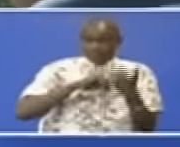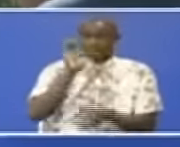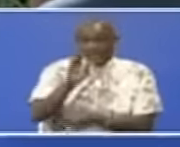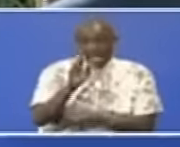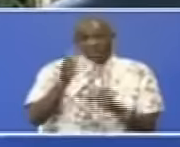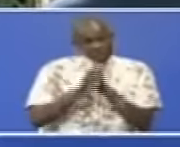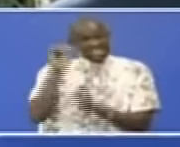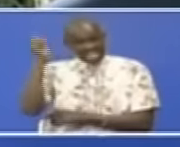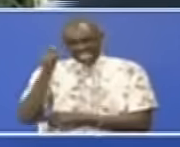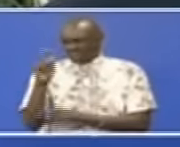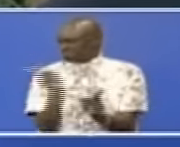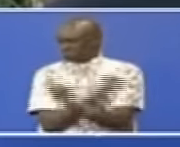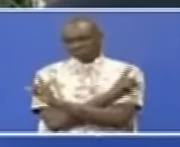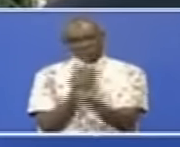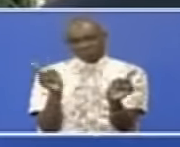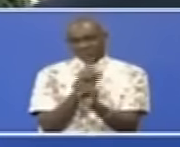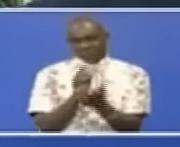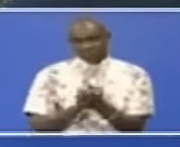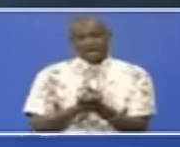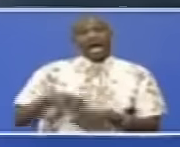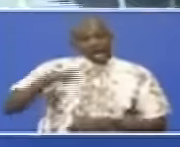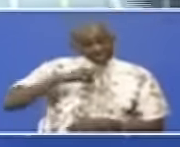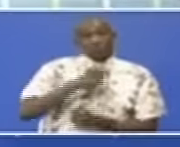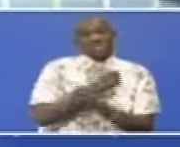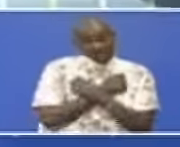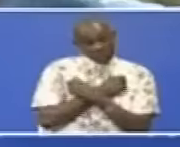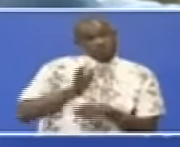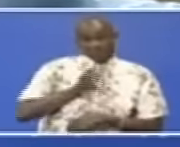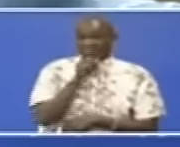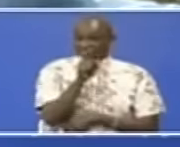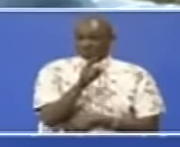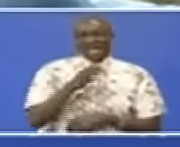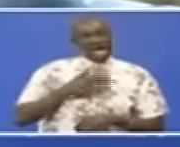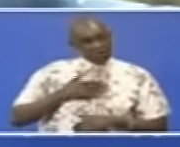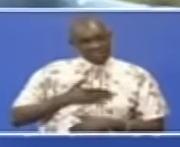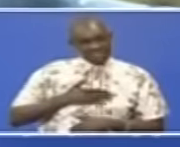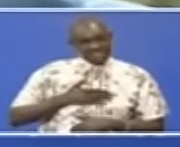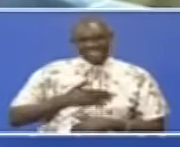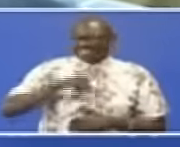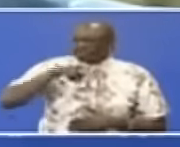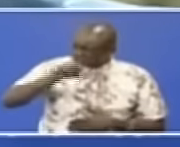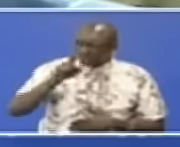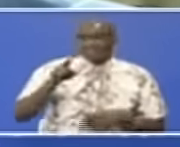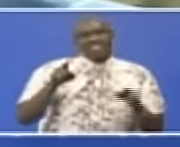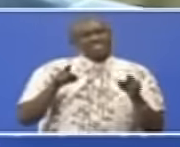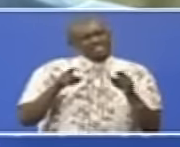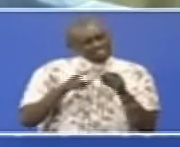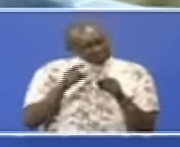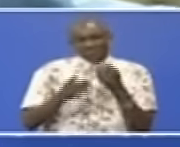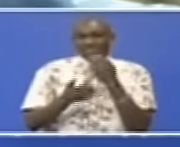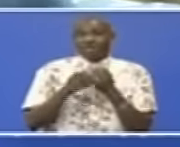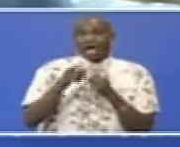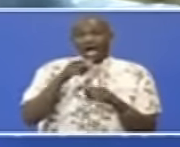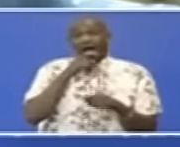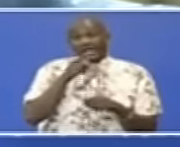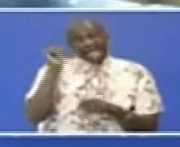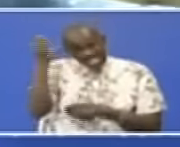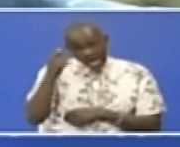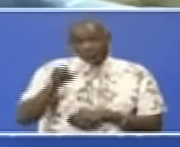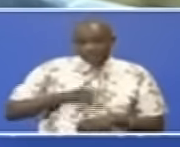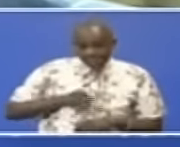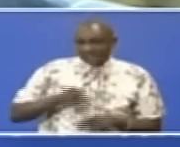compared to the Kenyan women. Sisi tumezoea wake wetu huwa ni kama waume kwa boma.